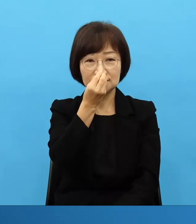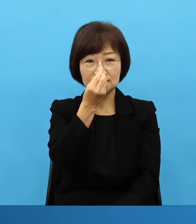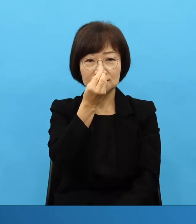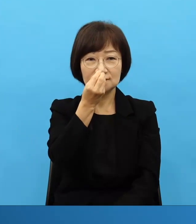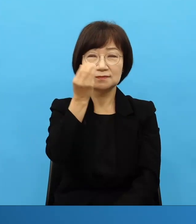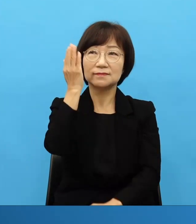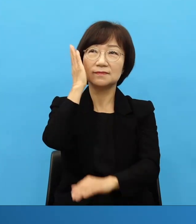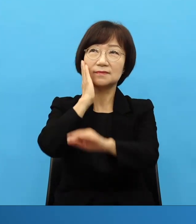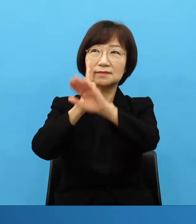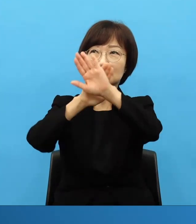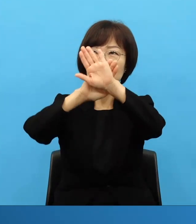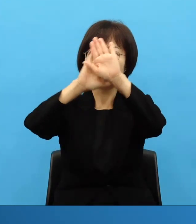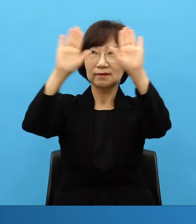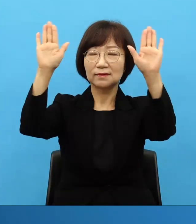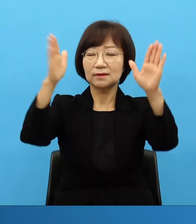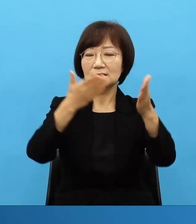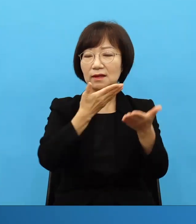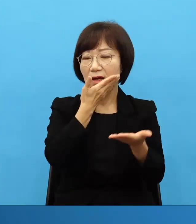거룩하도다.